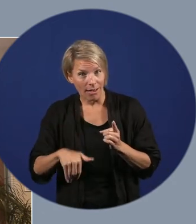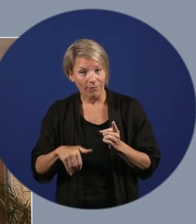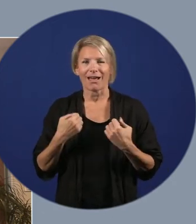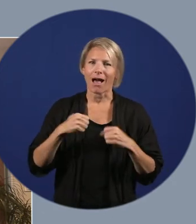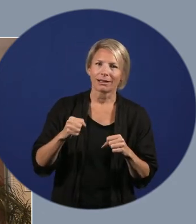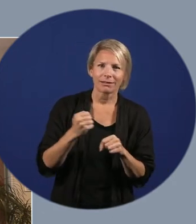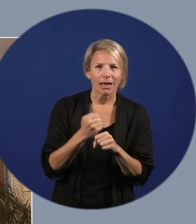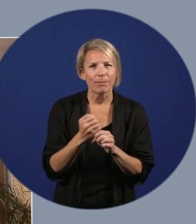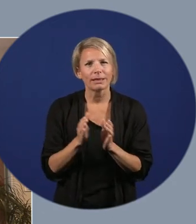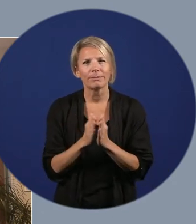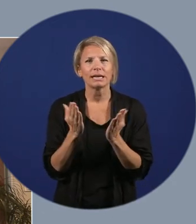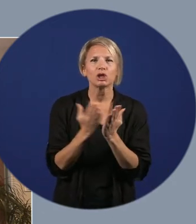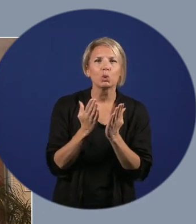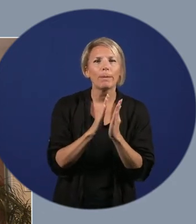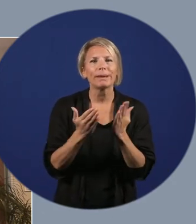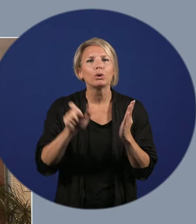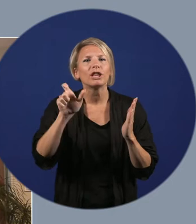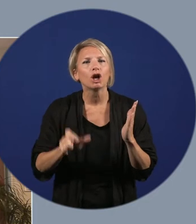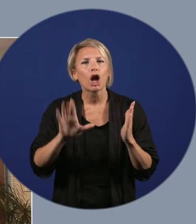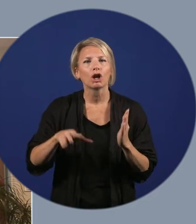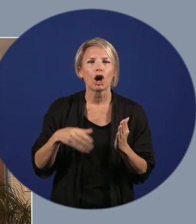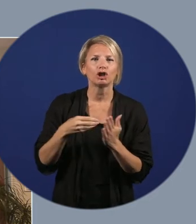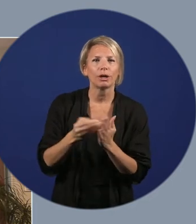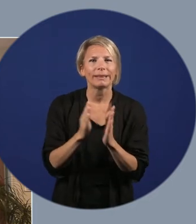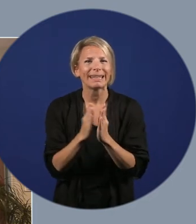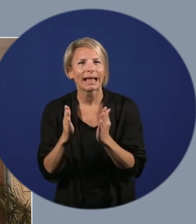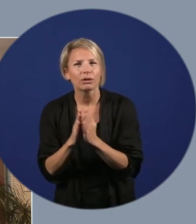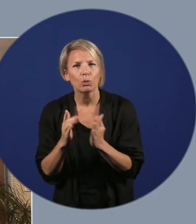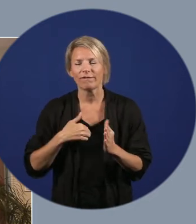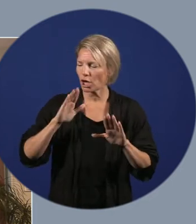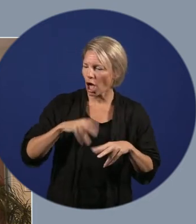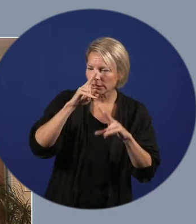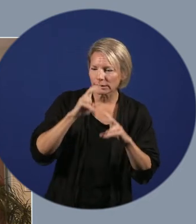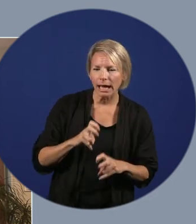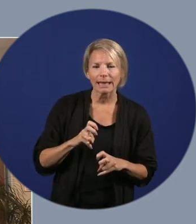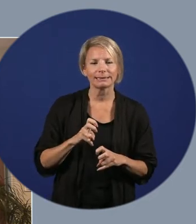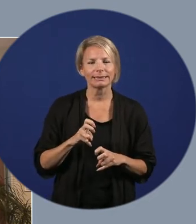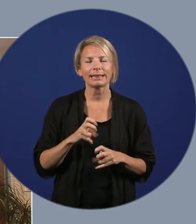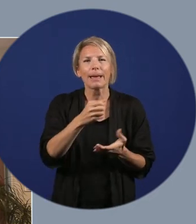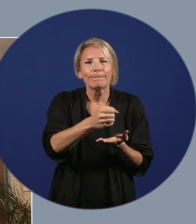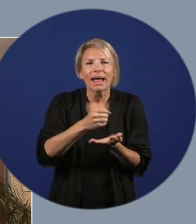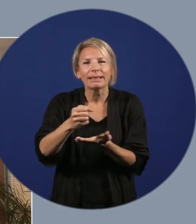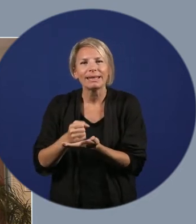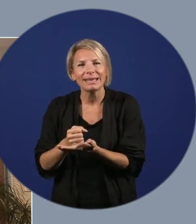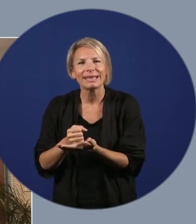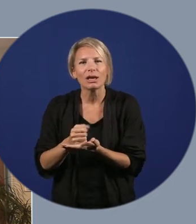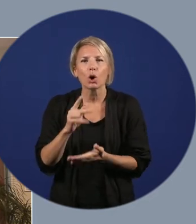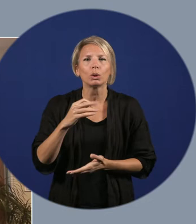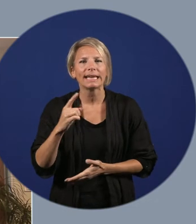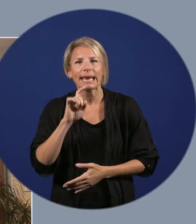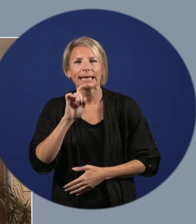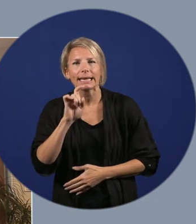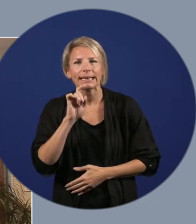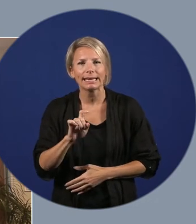arbete med vår skolbibliotekarie som har köpt in litteratur. Vi har granskat partier och med källkritik och